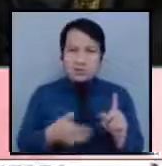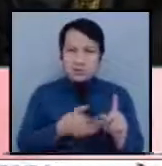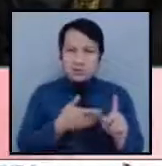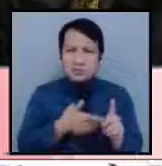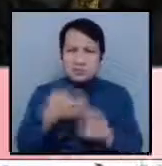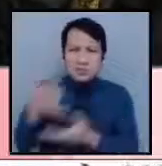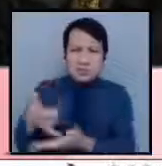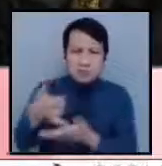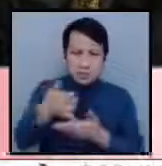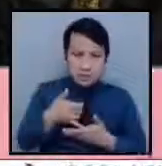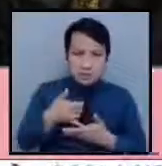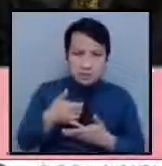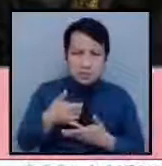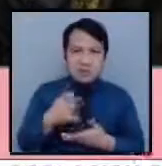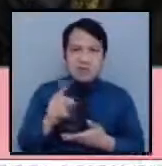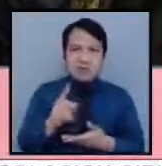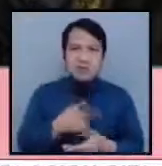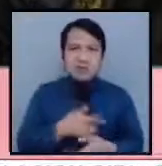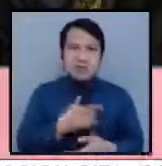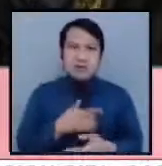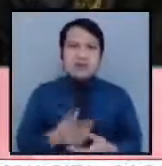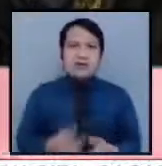yung parangal na yon?